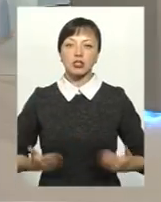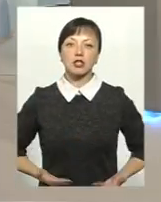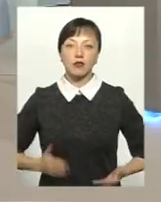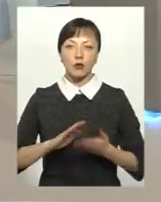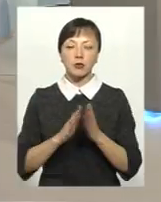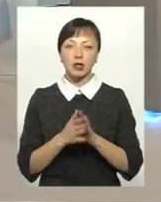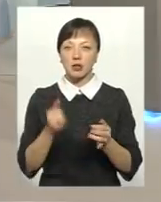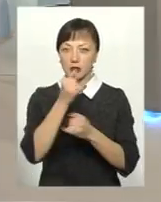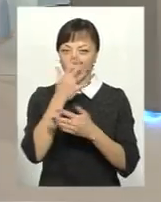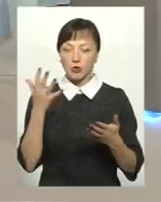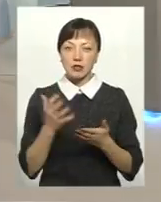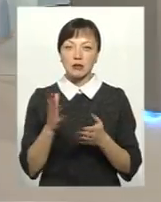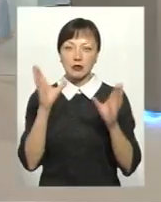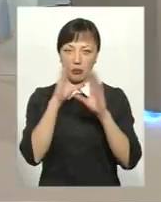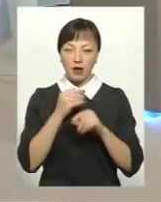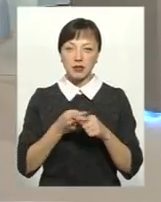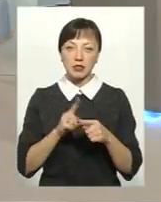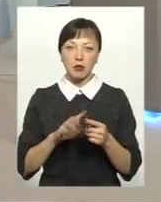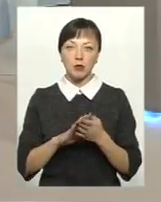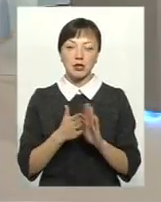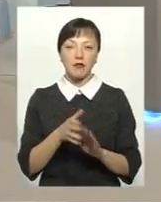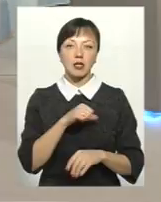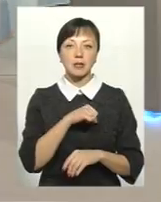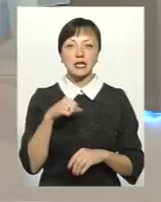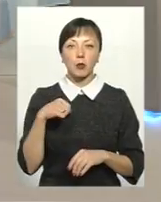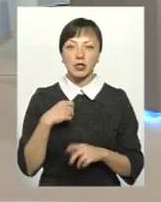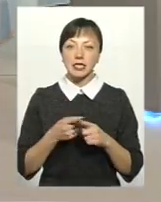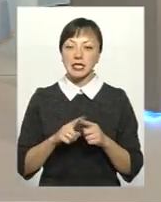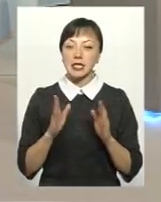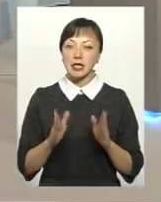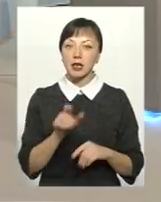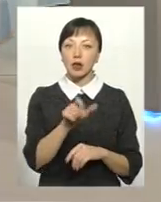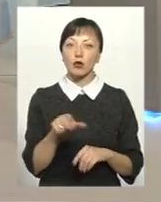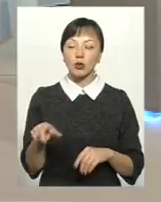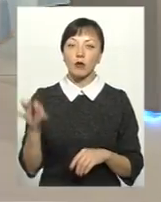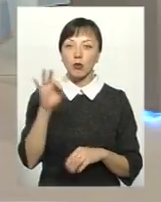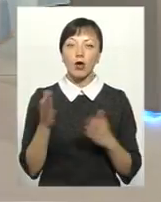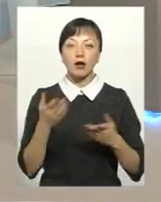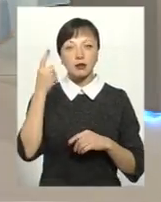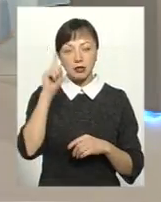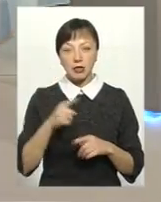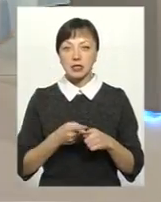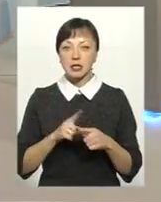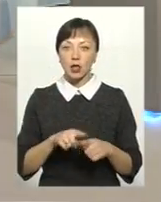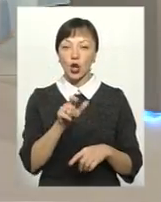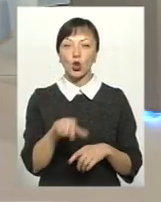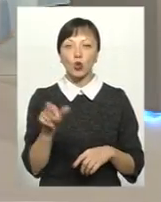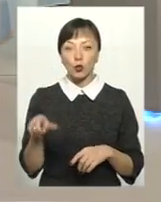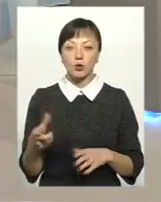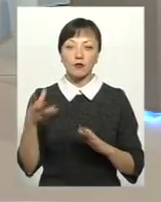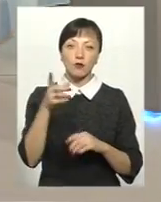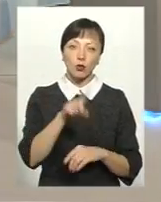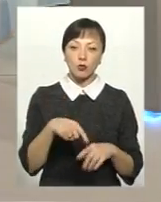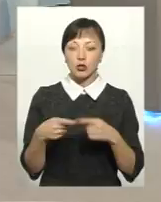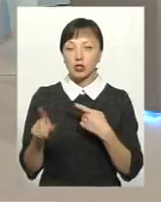змозі справитися з цими обставинами самостійно. Тобто це тільки ті люди, про яких ми вже знаємо. Це ті люди, які в тому чи